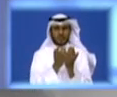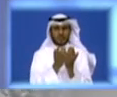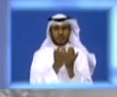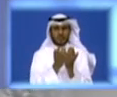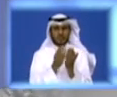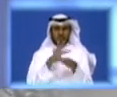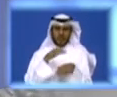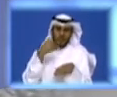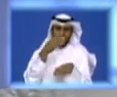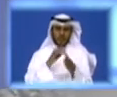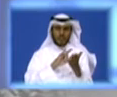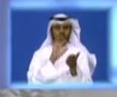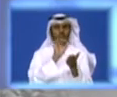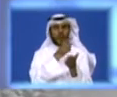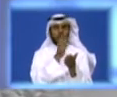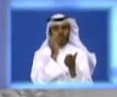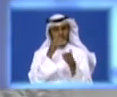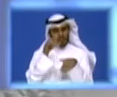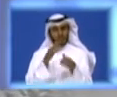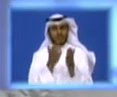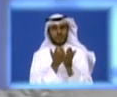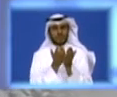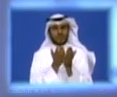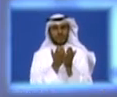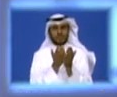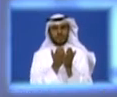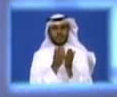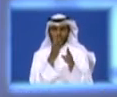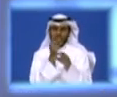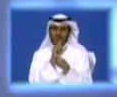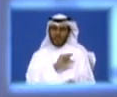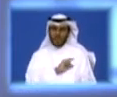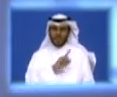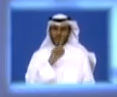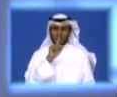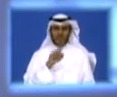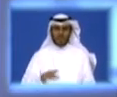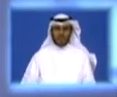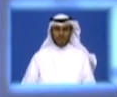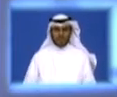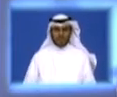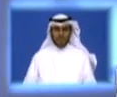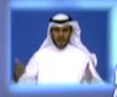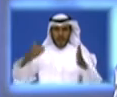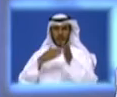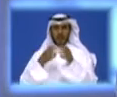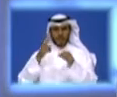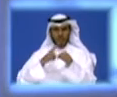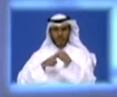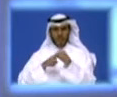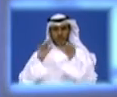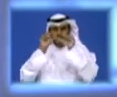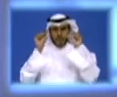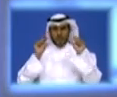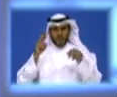صلاة عصر غد بمقبرة صبحا. إنا لله وإنا إليه راجعون. ختاما لهذه النشرة، هذا